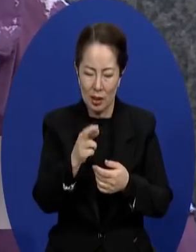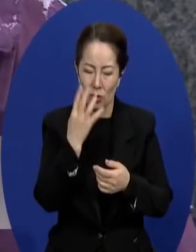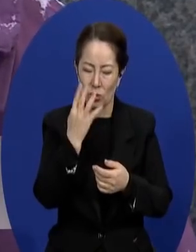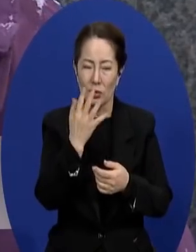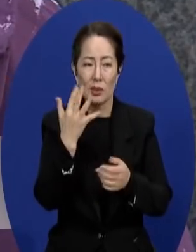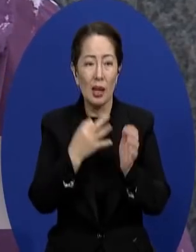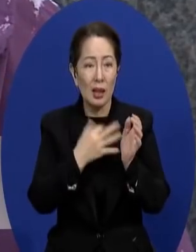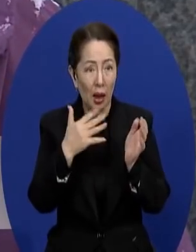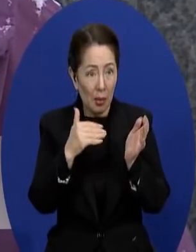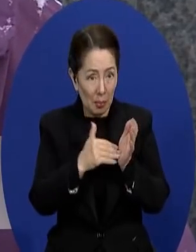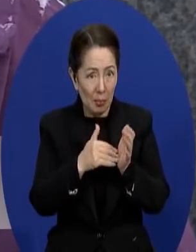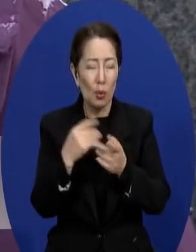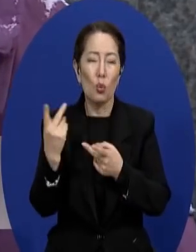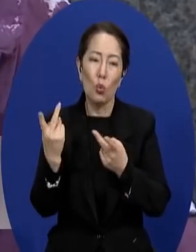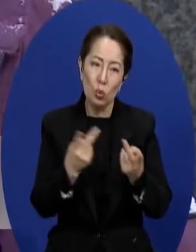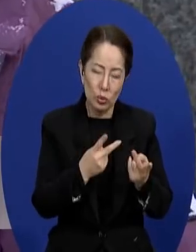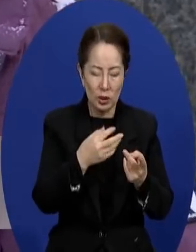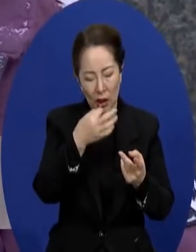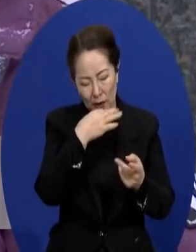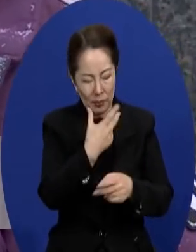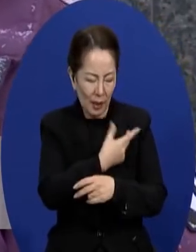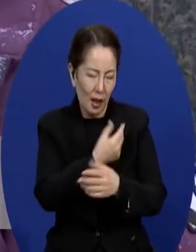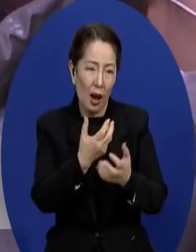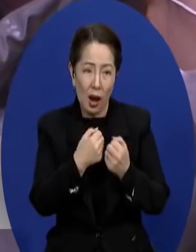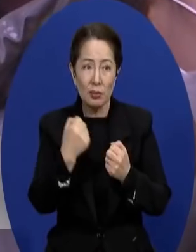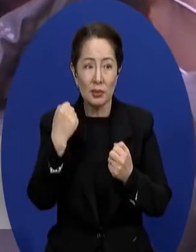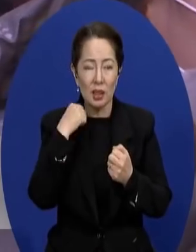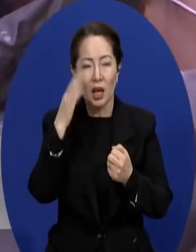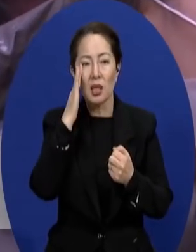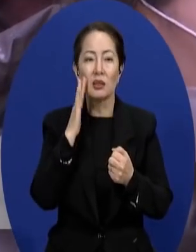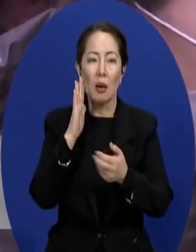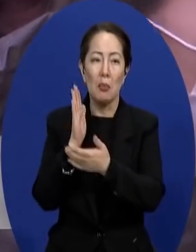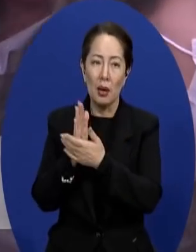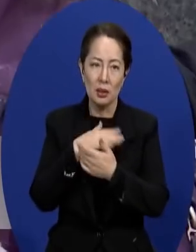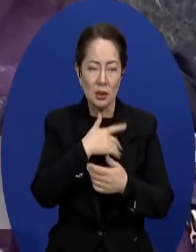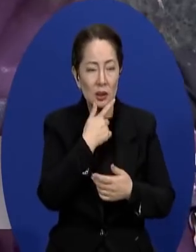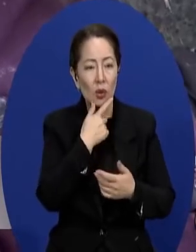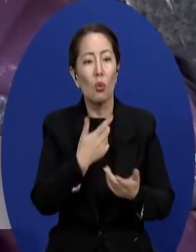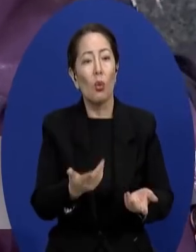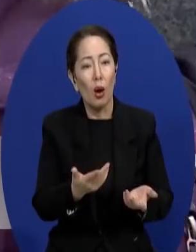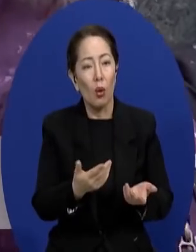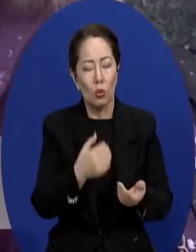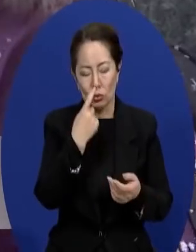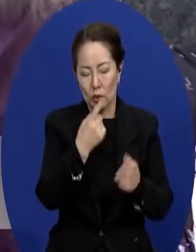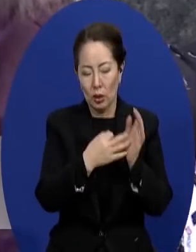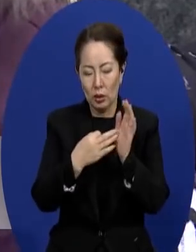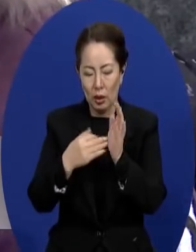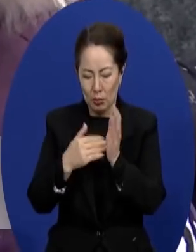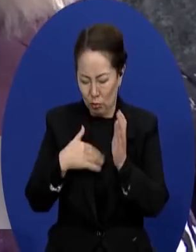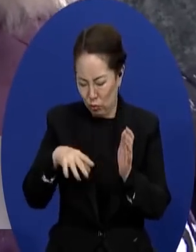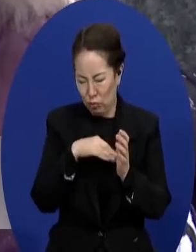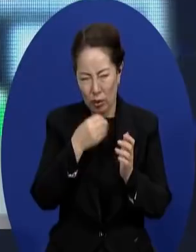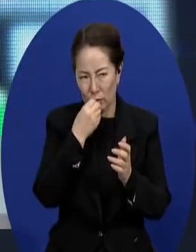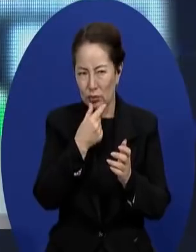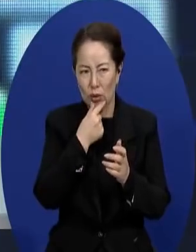төгрөгийнхөө үйлчлэгээ эм тариа одоо эмчилгээ үйлчлэгийг авч чаддаг ээж ав байна, чадахгүй ээж авууд байгаа. 188,000 төгрөг бидний хэрэгсэний аль нь ч хүрэхгүй.